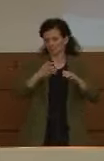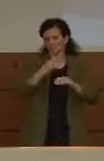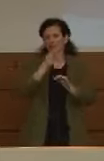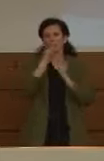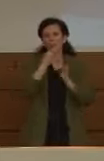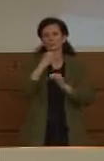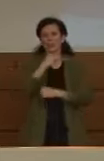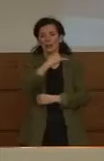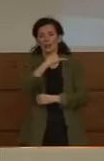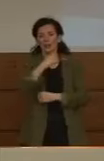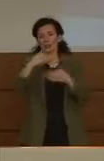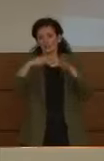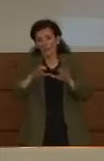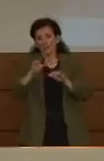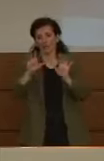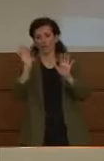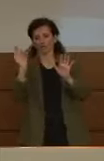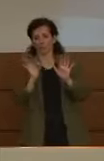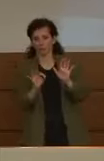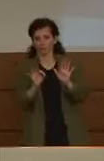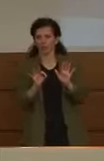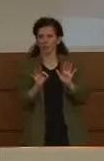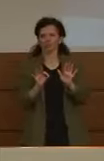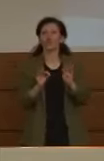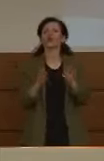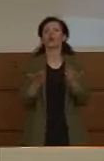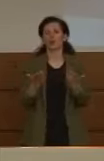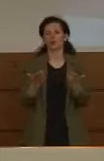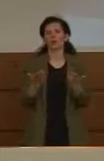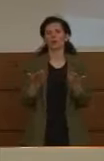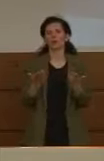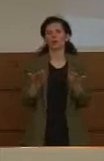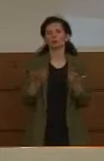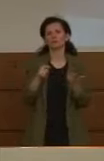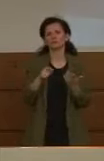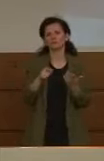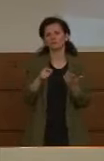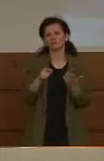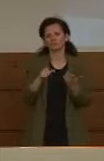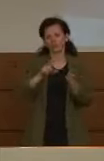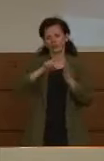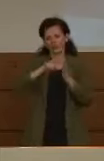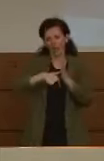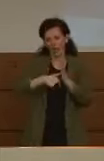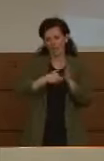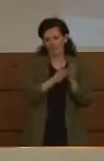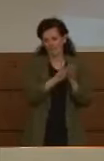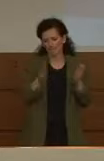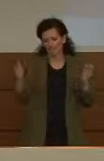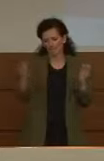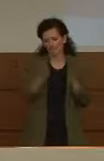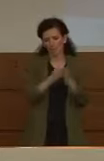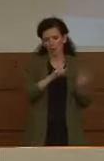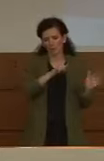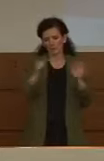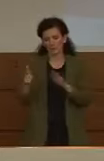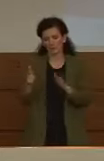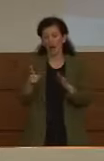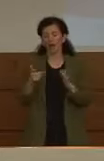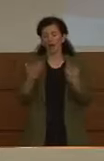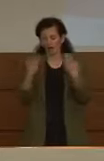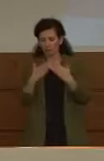complessivamente 18 mila 19 mila persone circa e nell'arco di tempo studiato queste ultime settimane sono morte